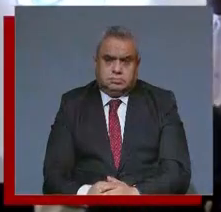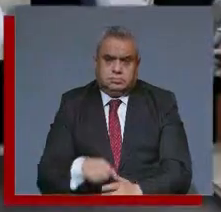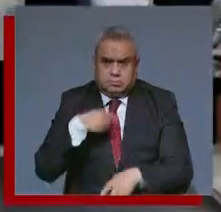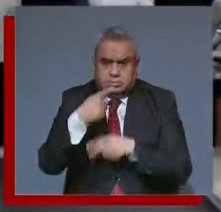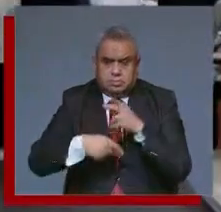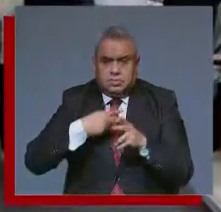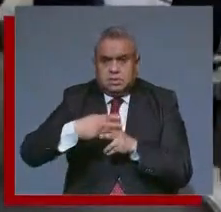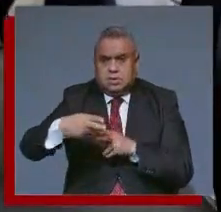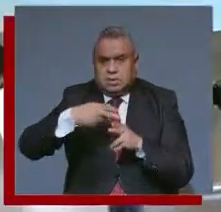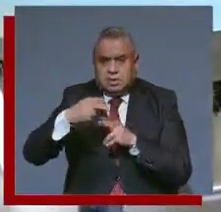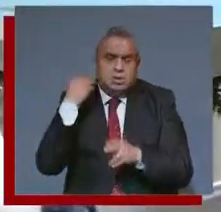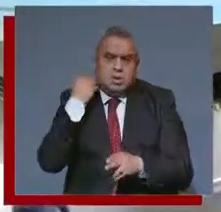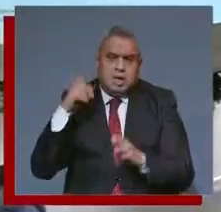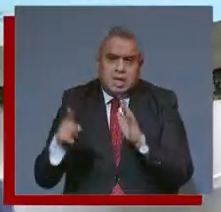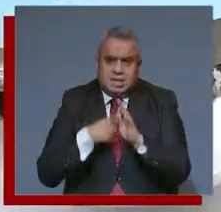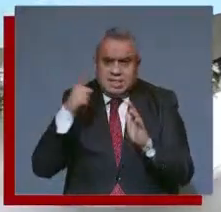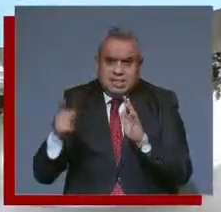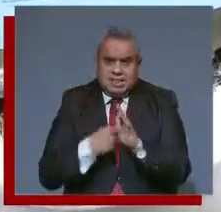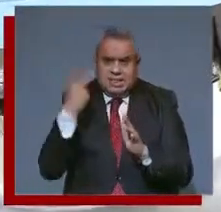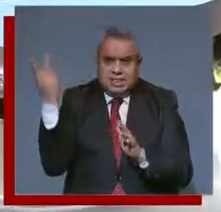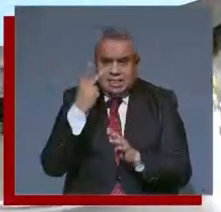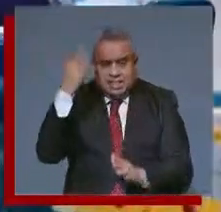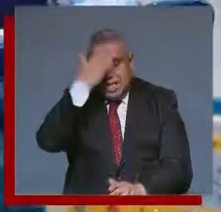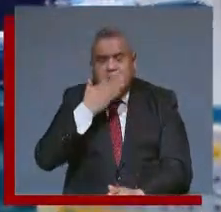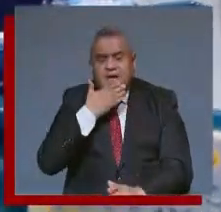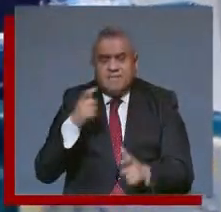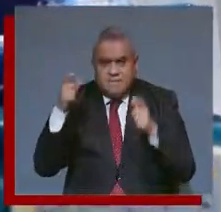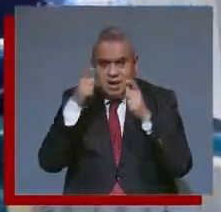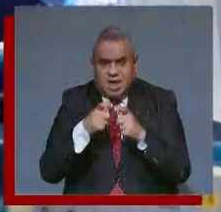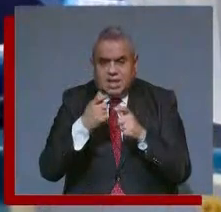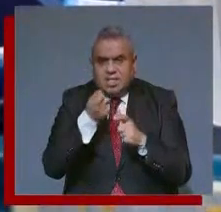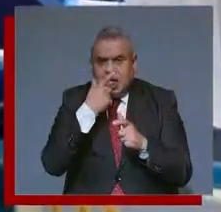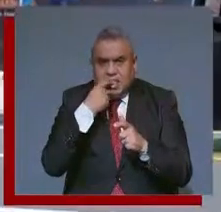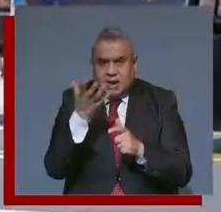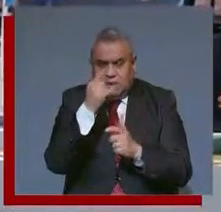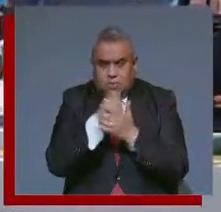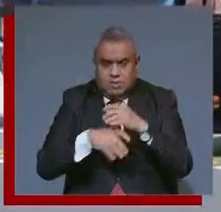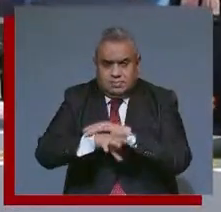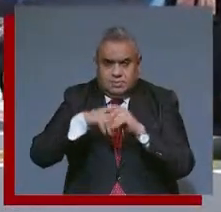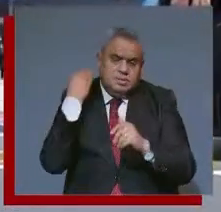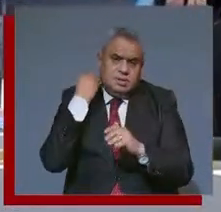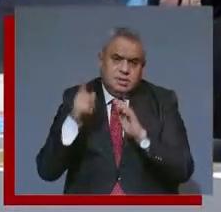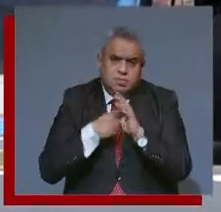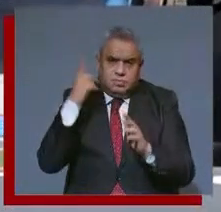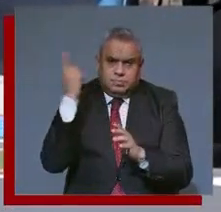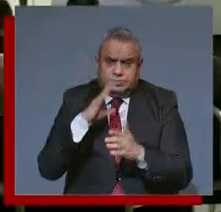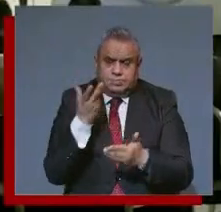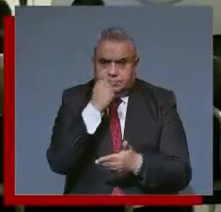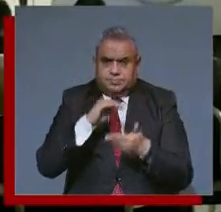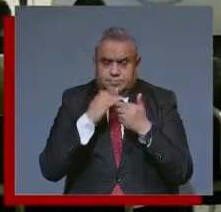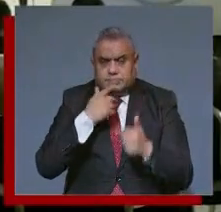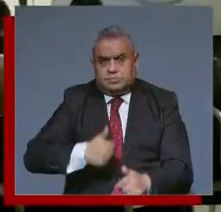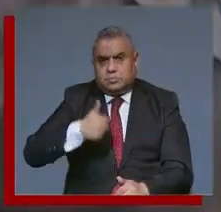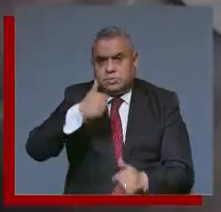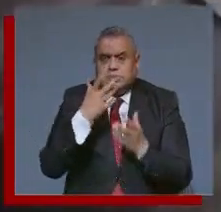وتستكمل الدورة الثانية لأفريكا هيلث إكسكو متابعة نتاج دورته الأولى، والتي أثمرت على العديد